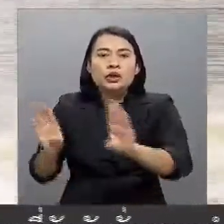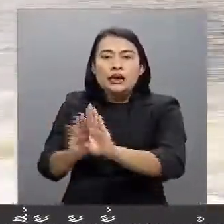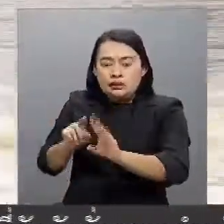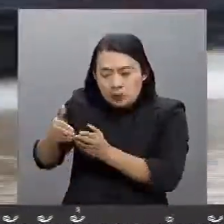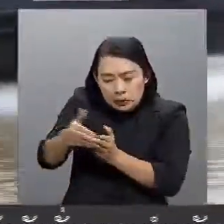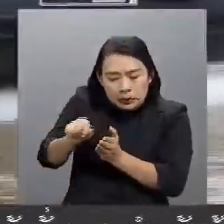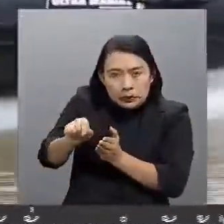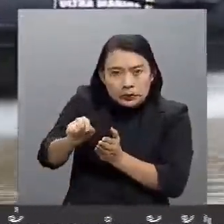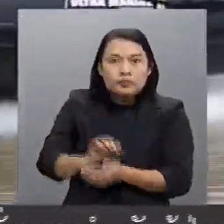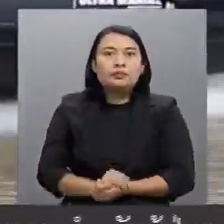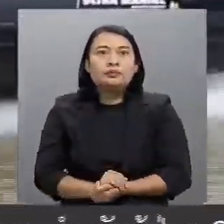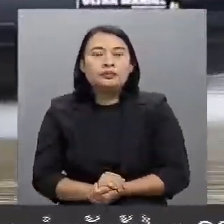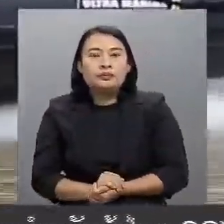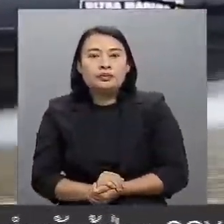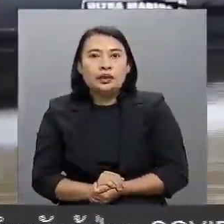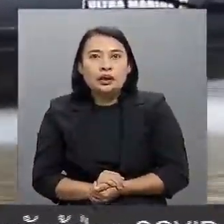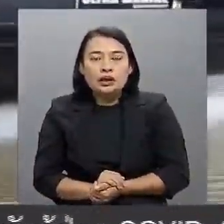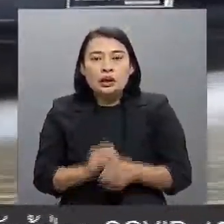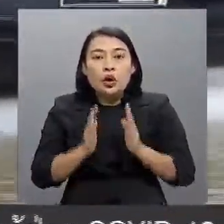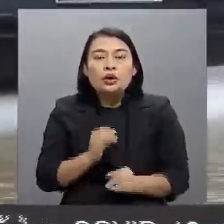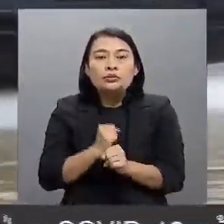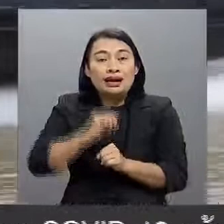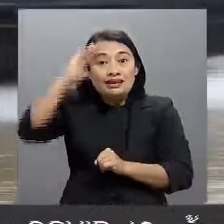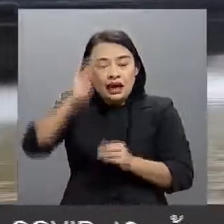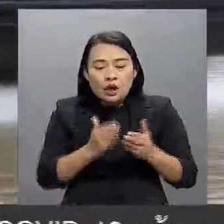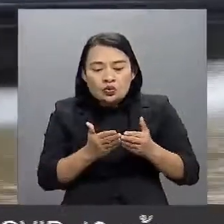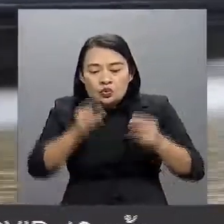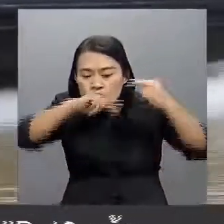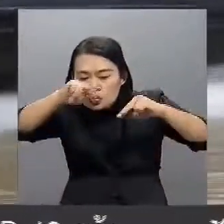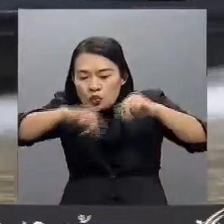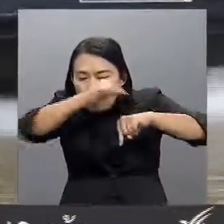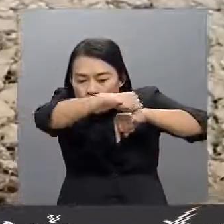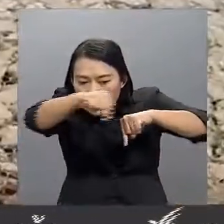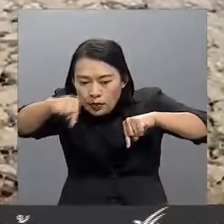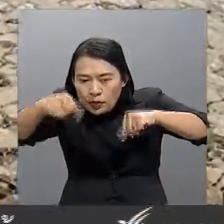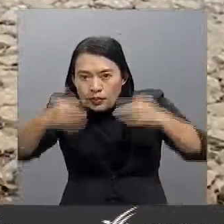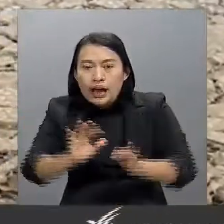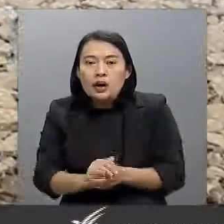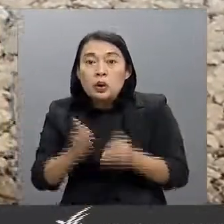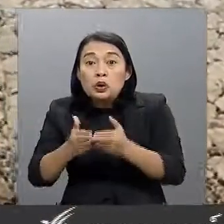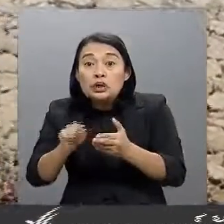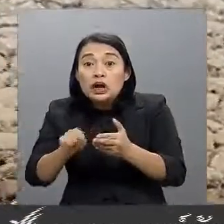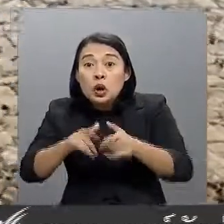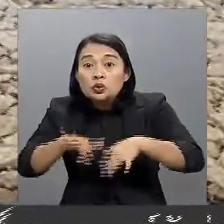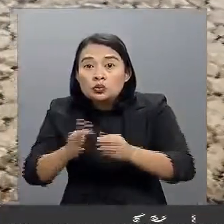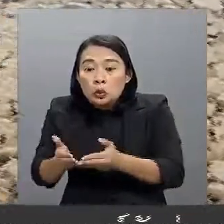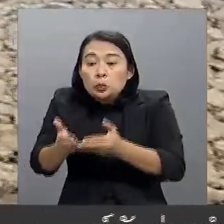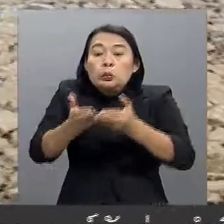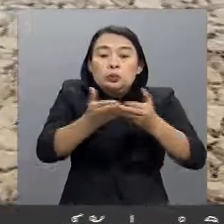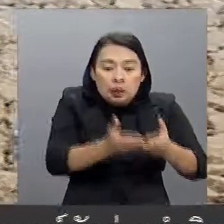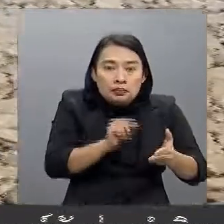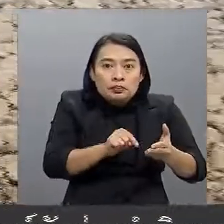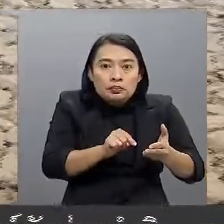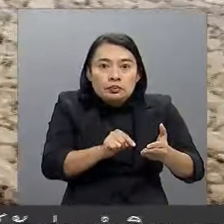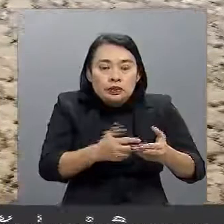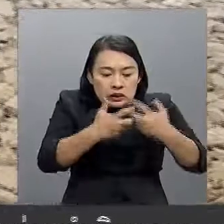นอกจากจะตึงกำลังเจ้าหน้าที่ในจุดล่อแหลมทุกจุดแล้วเจ้าหน้าที่ยังยกเรือข้ามฟากของชาวบ้านและถอดเครื่องยนต์เรือขึ้นไว้บนฝั่ง